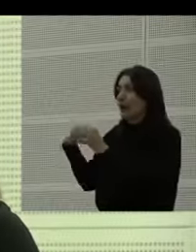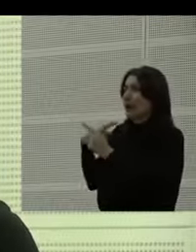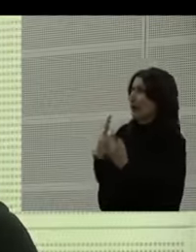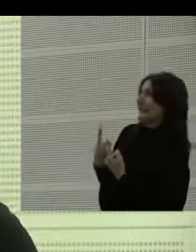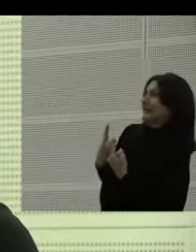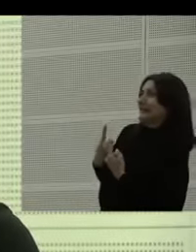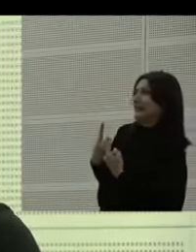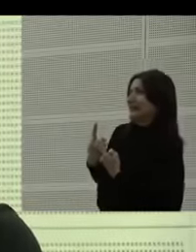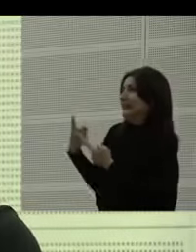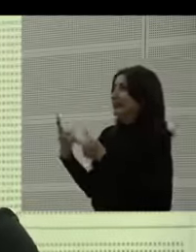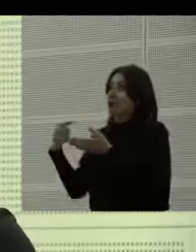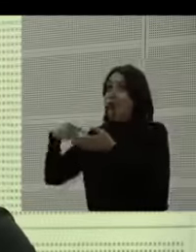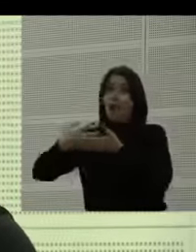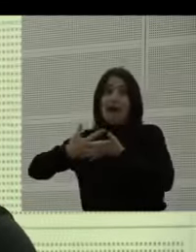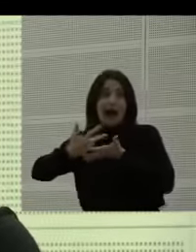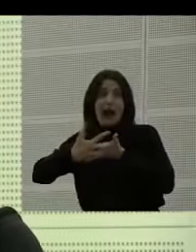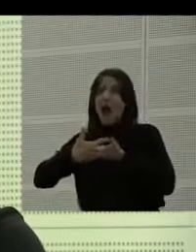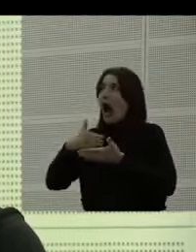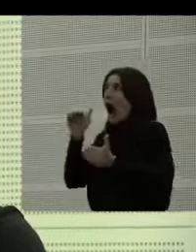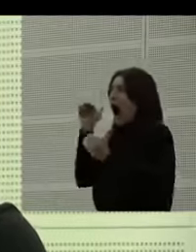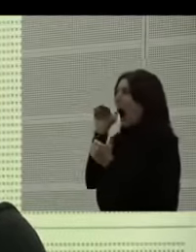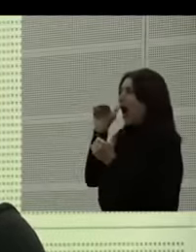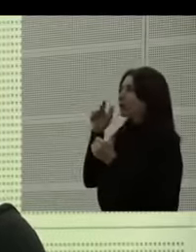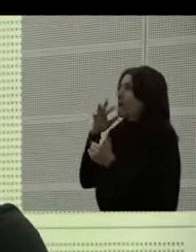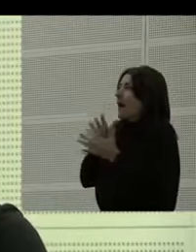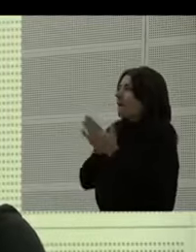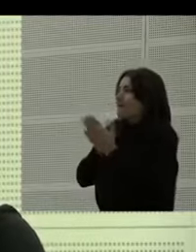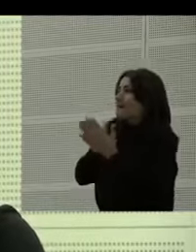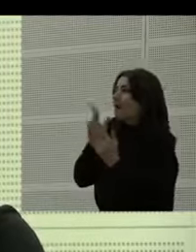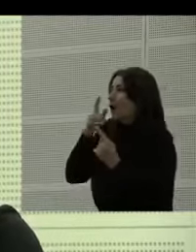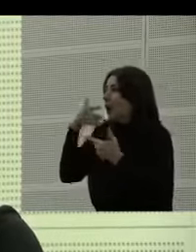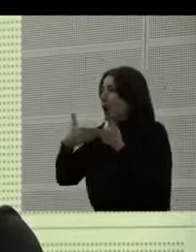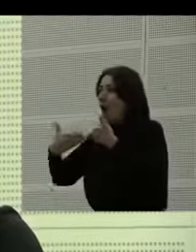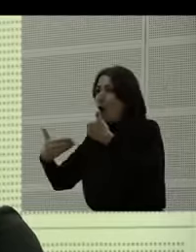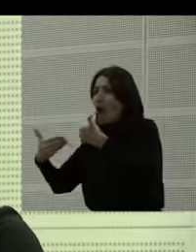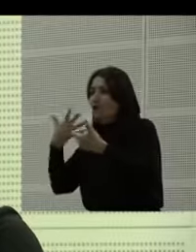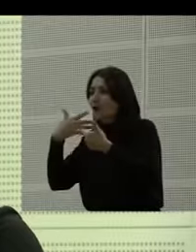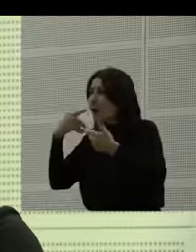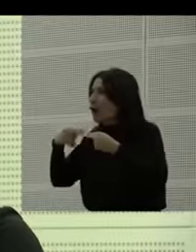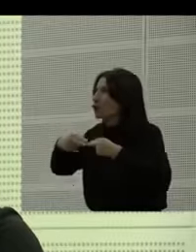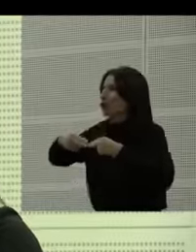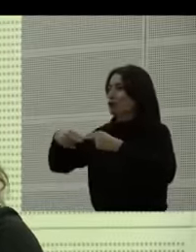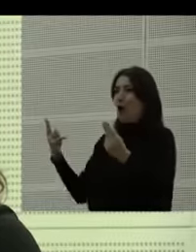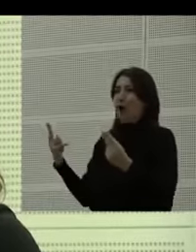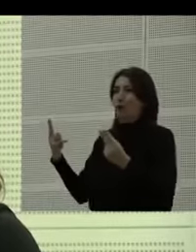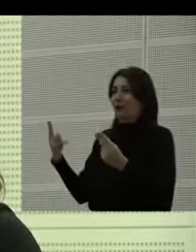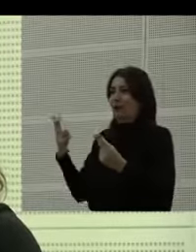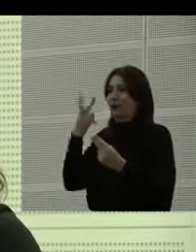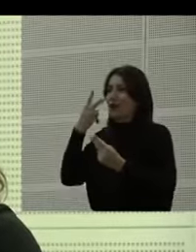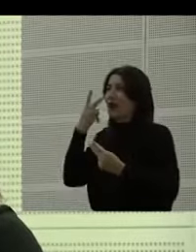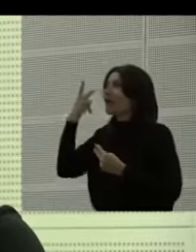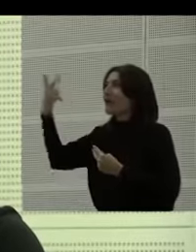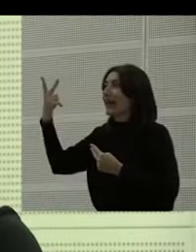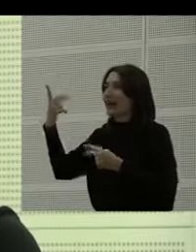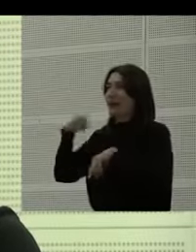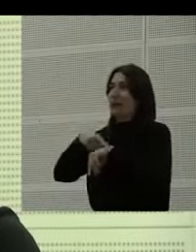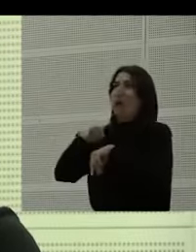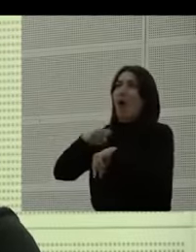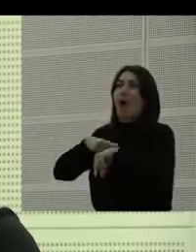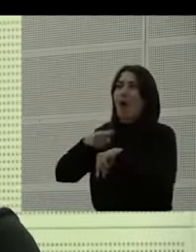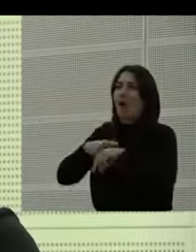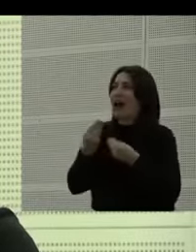i racconti, e questa cosa ancora di più aumenta la sua curiosità di non vedere l'ora